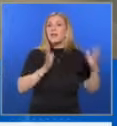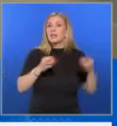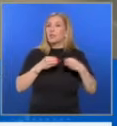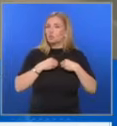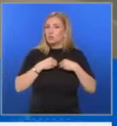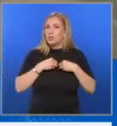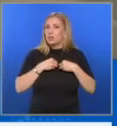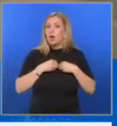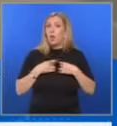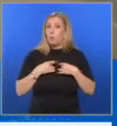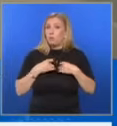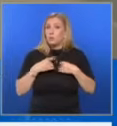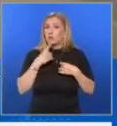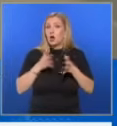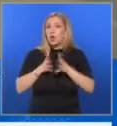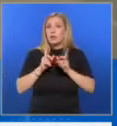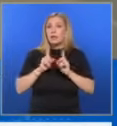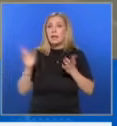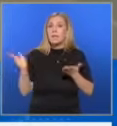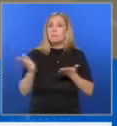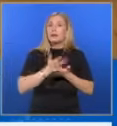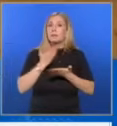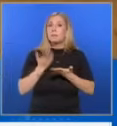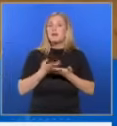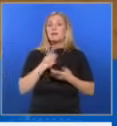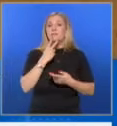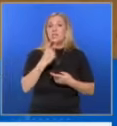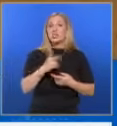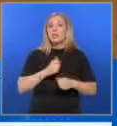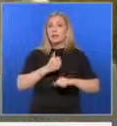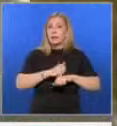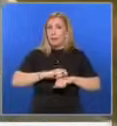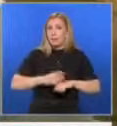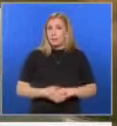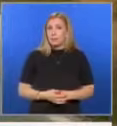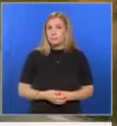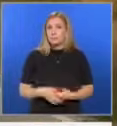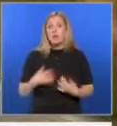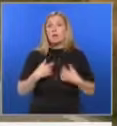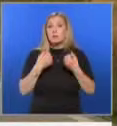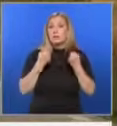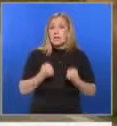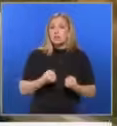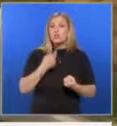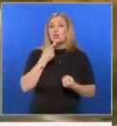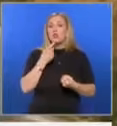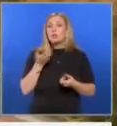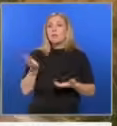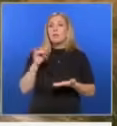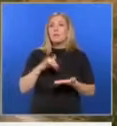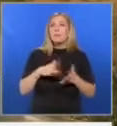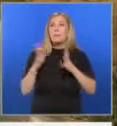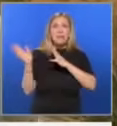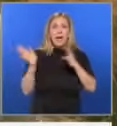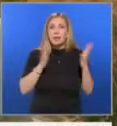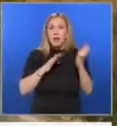за хората не е преминала. Какво казаха заместник кмета на община Карлово? Вижте. Тежко е, тъй като се появи вятър